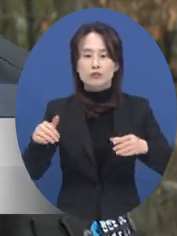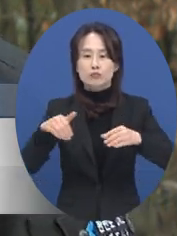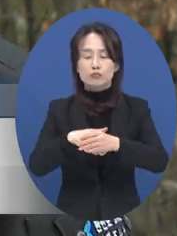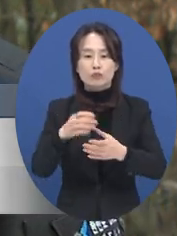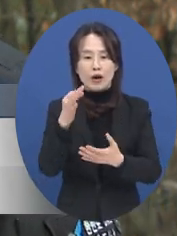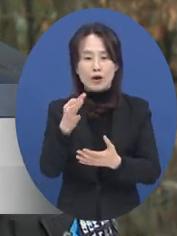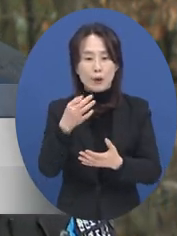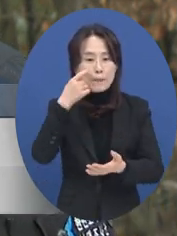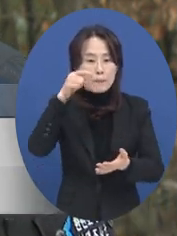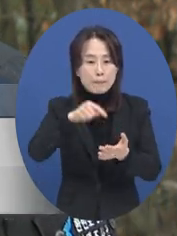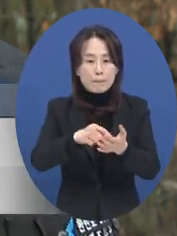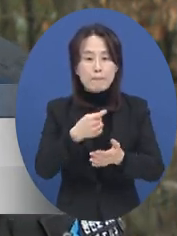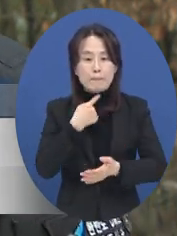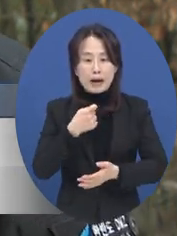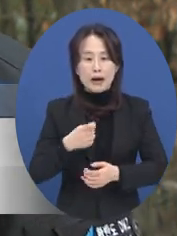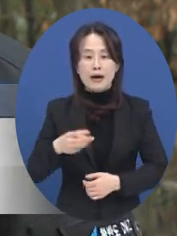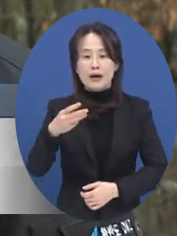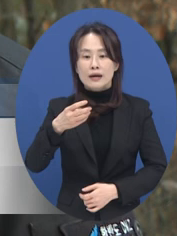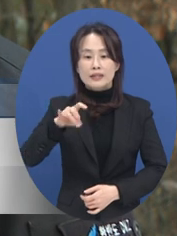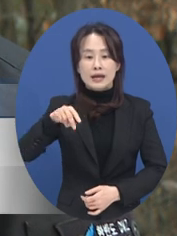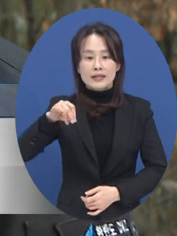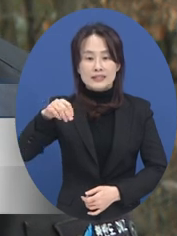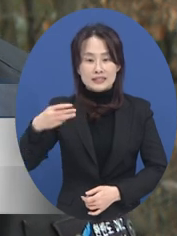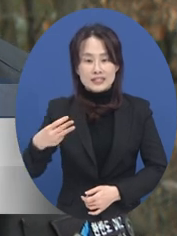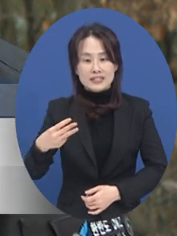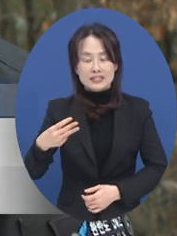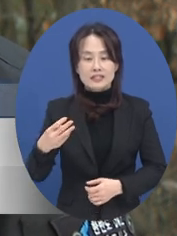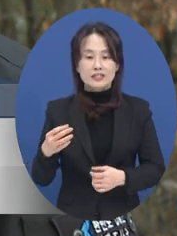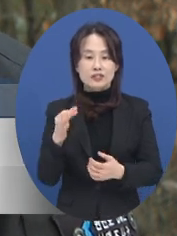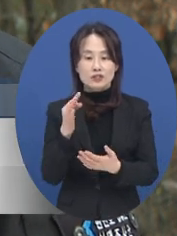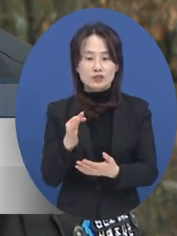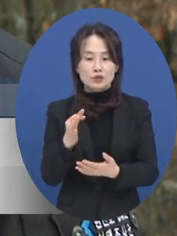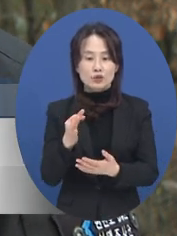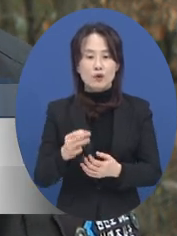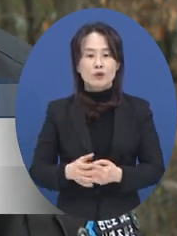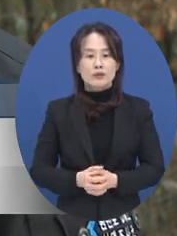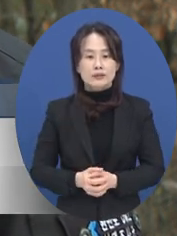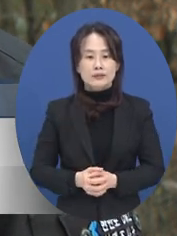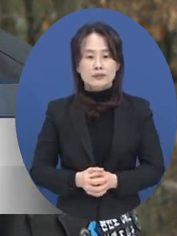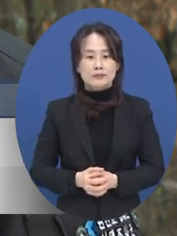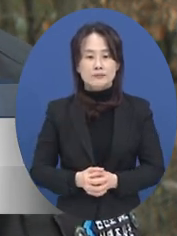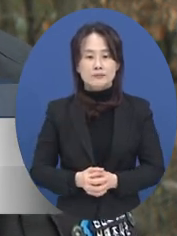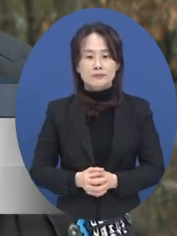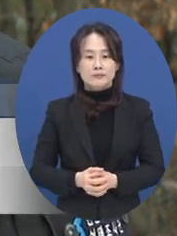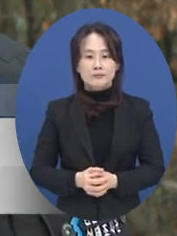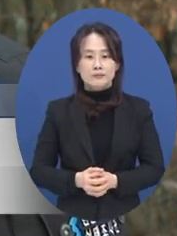많은 유적들이 발굴이 됐었지만 이제 태실이라는 유적 자체가